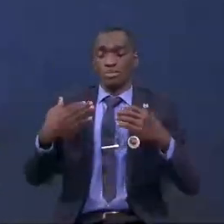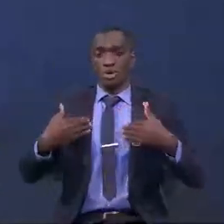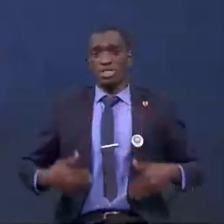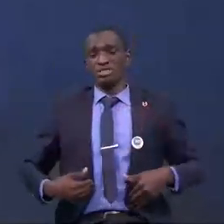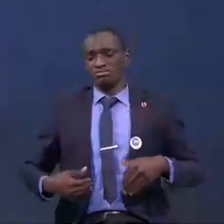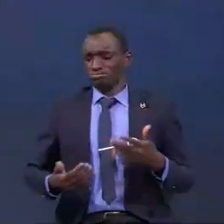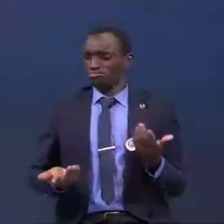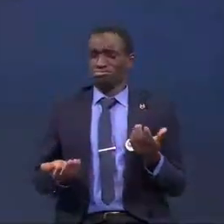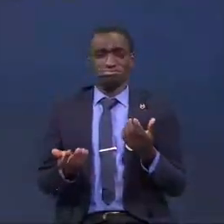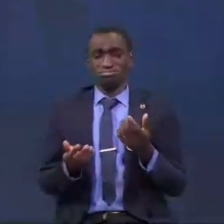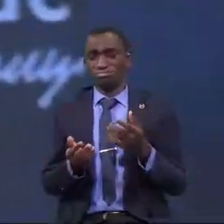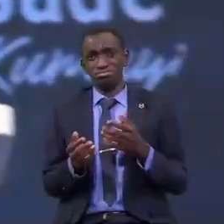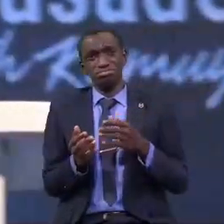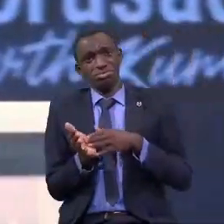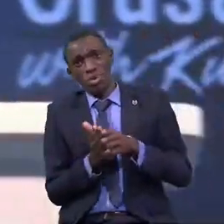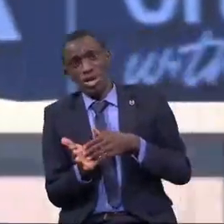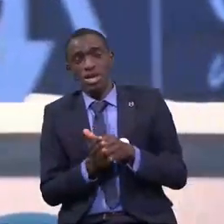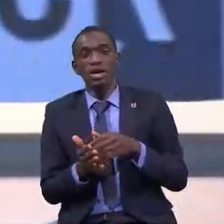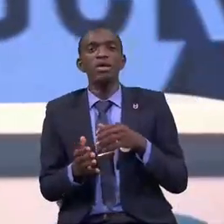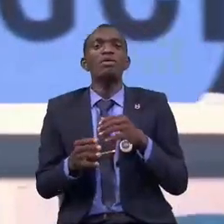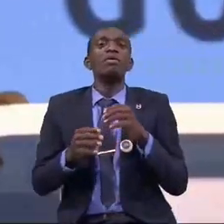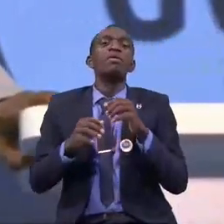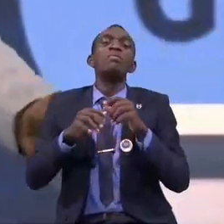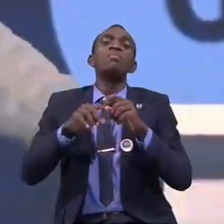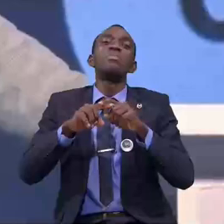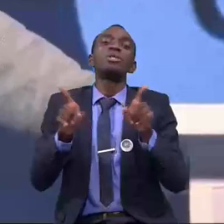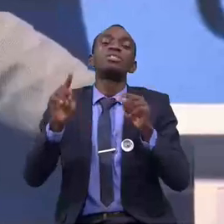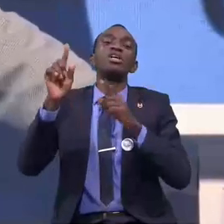Et peut-être une part de ton corps est morte.